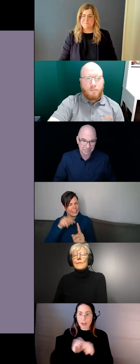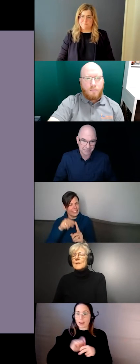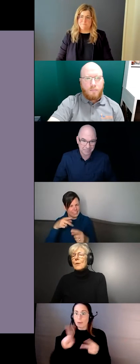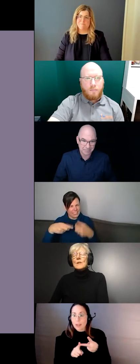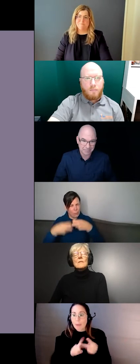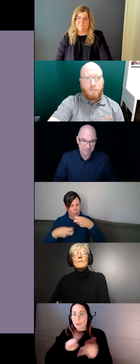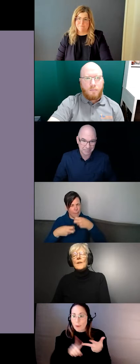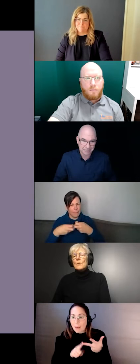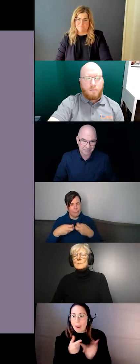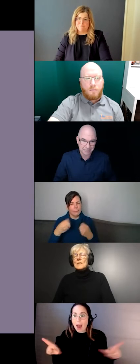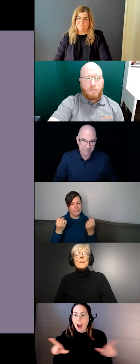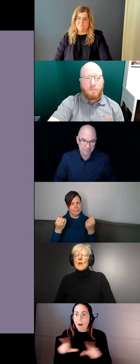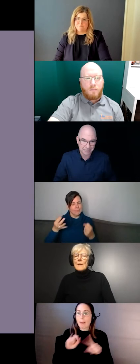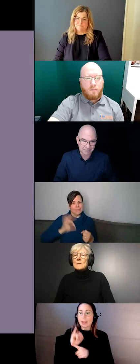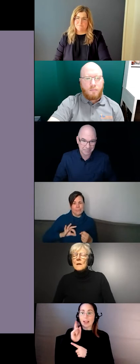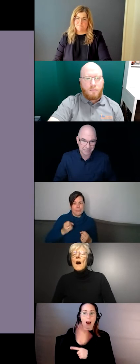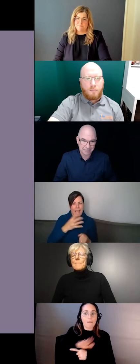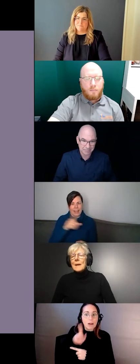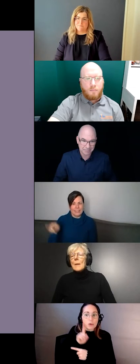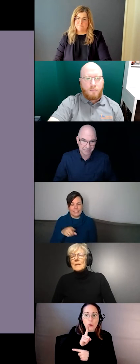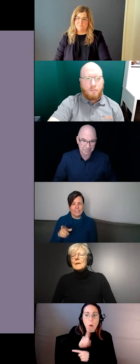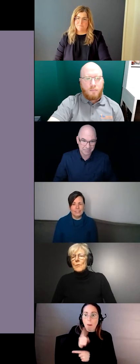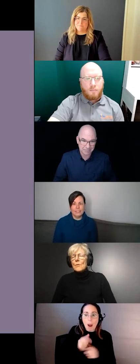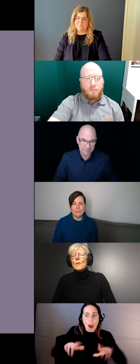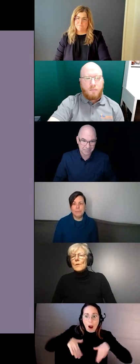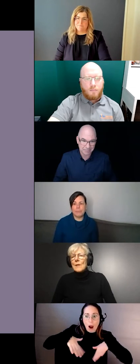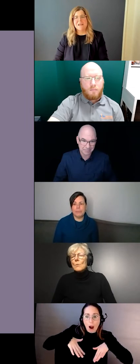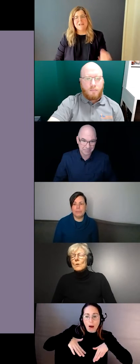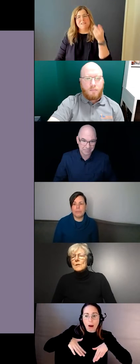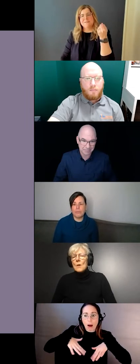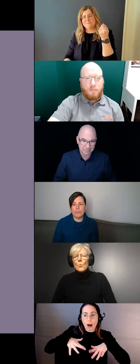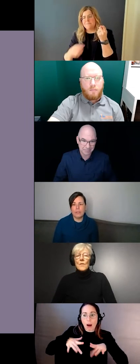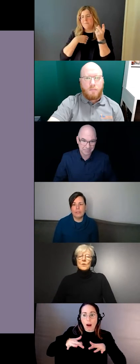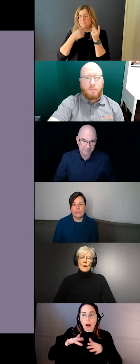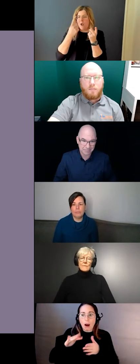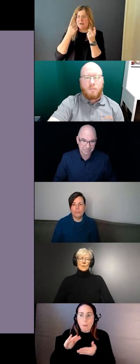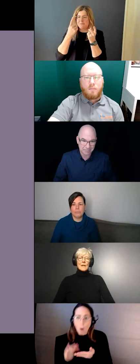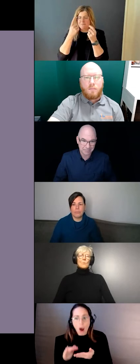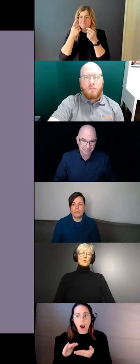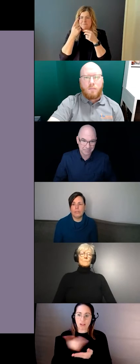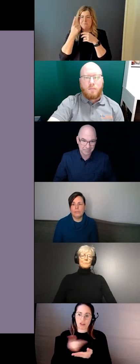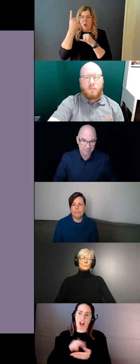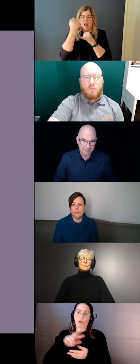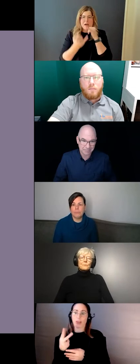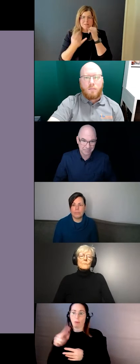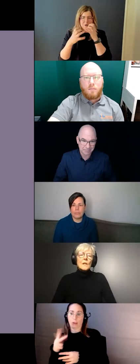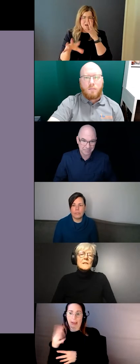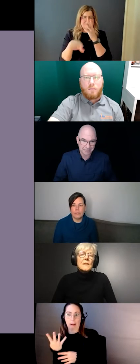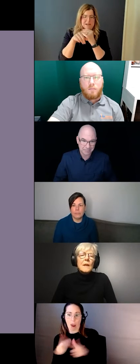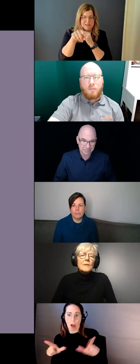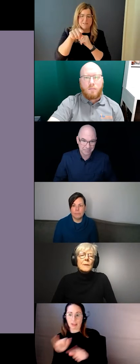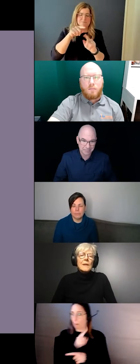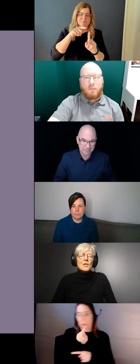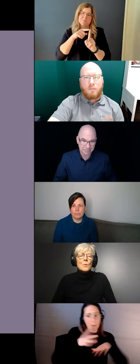première langue, une chance très étroite d'avoir une deuxième, troisième, quatrième langue, surtout lorsqu'ils n'ont pas une première langue bien acquise.